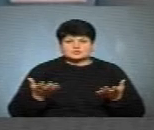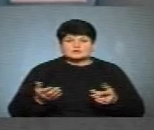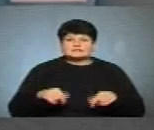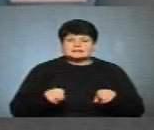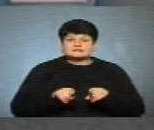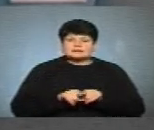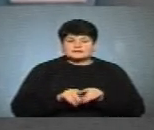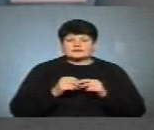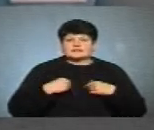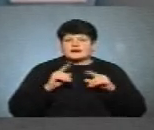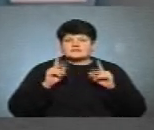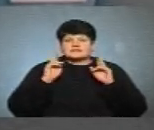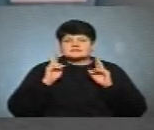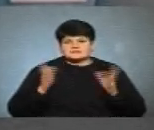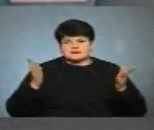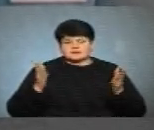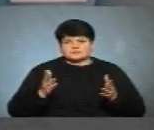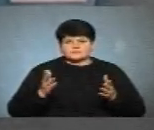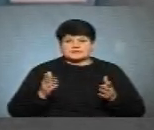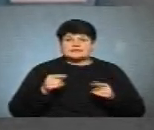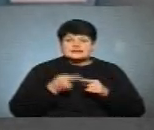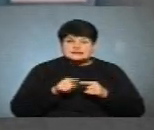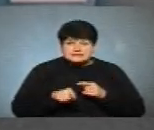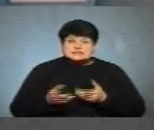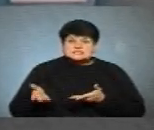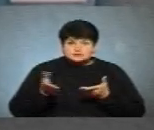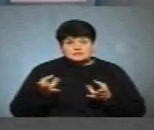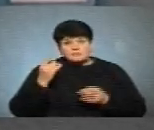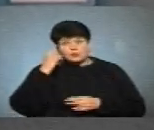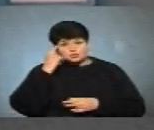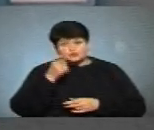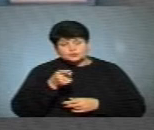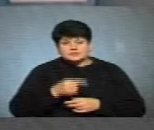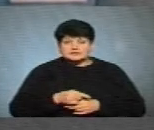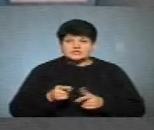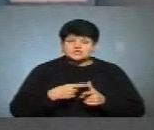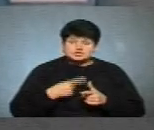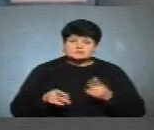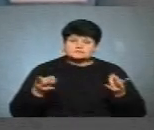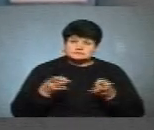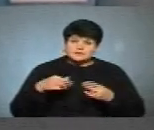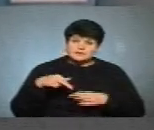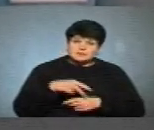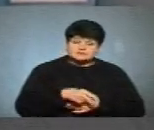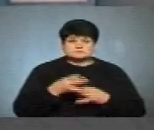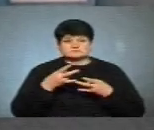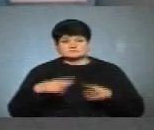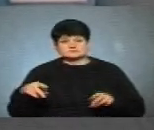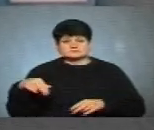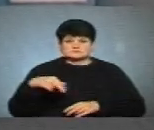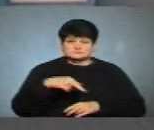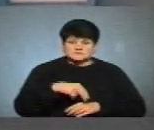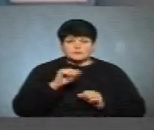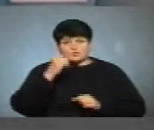яким, я навіть не знаю. І ти запрошений, то треба подумати, чи доцільно йти, чи недоцільно йти, чи,